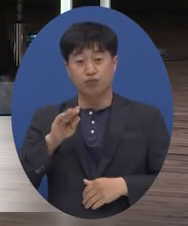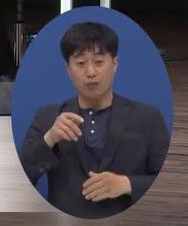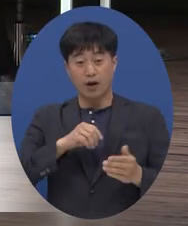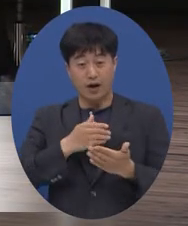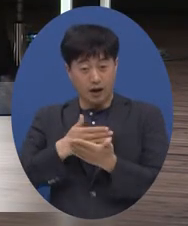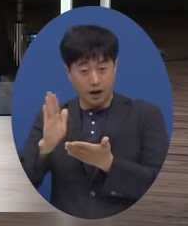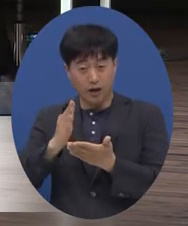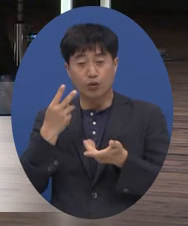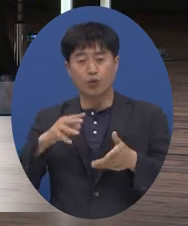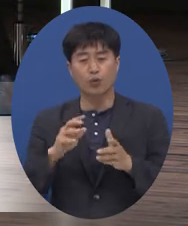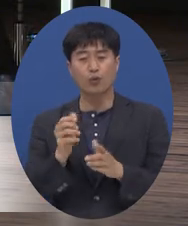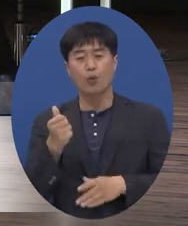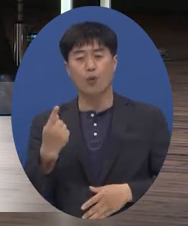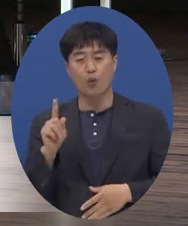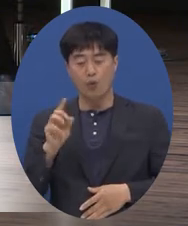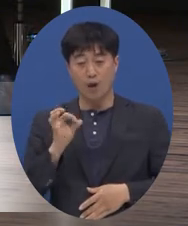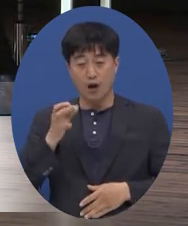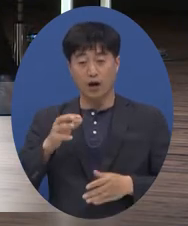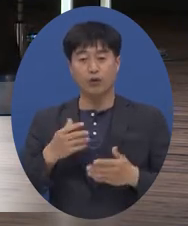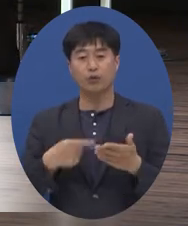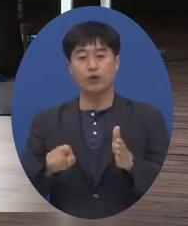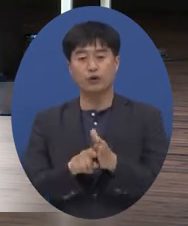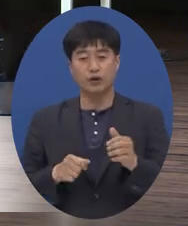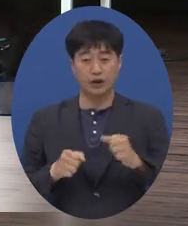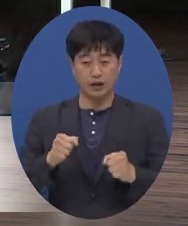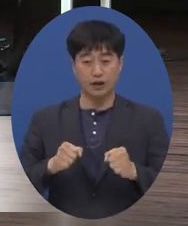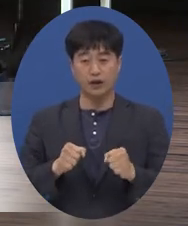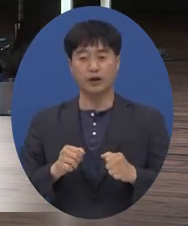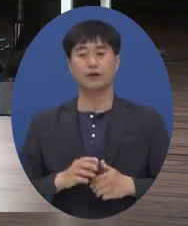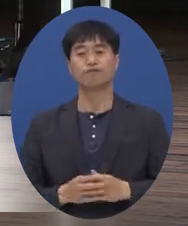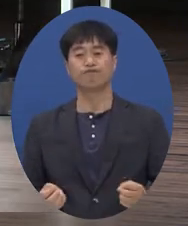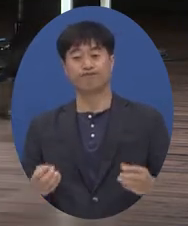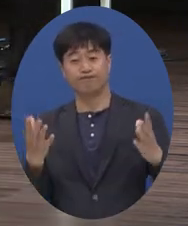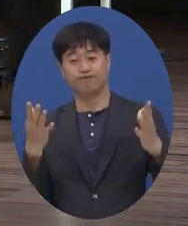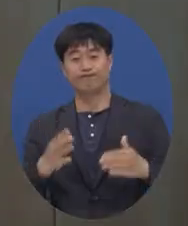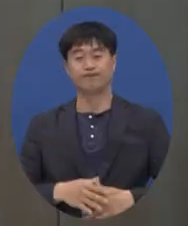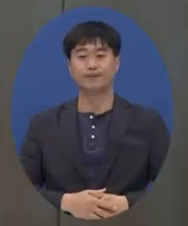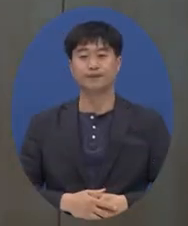위해 오늘도 달립니다. 경기호황쇼!